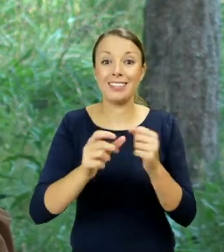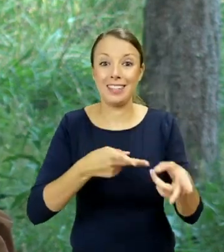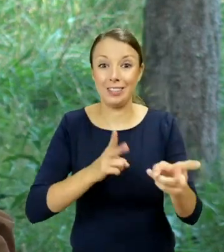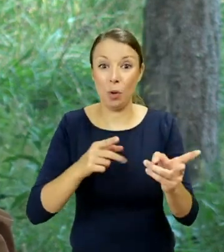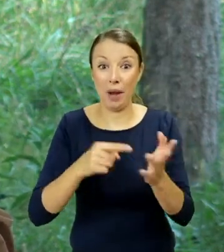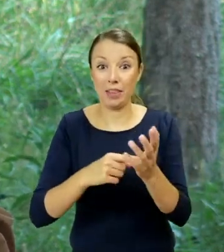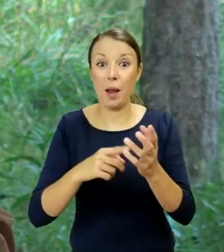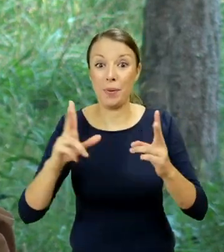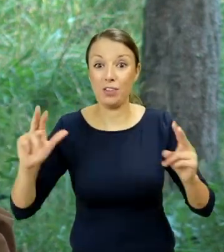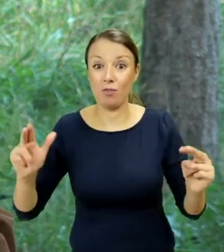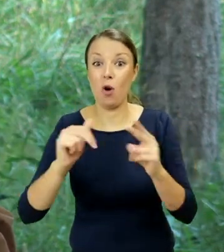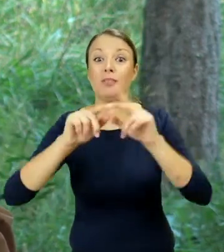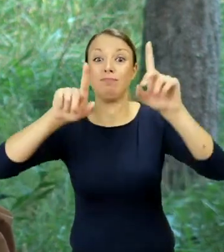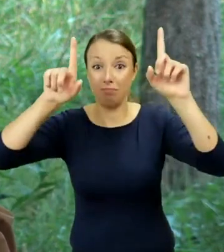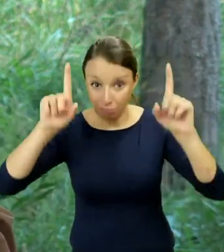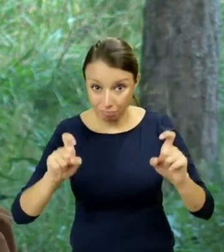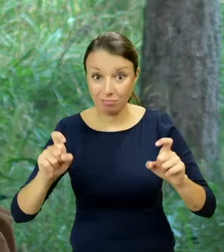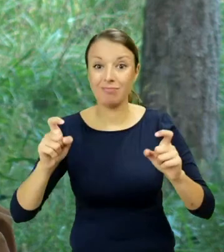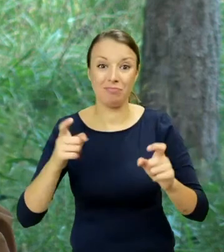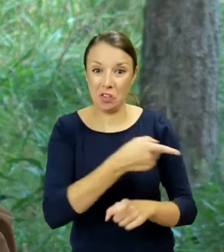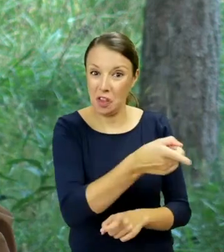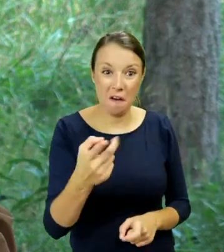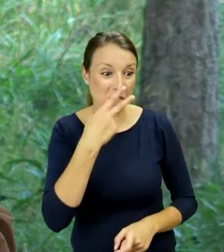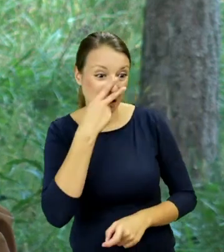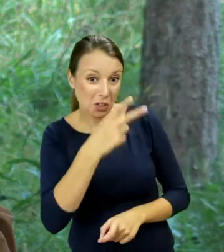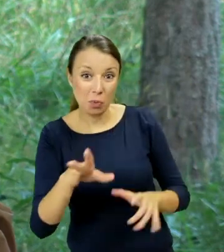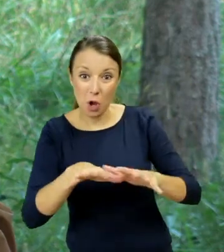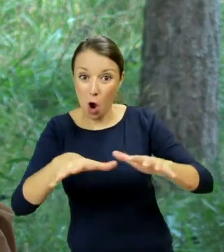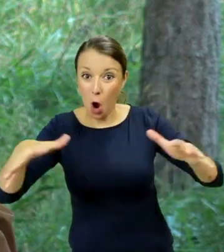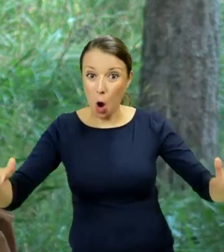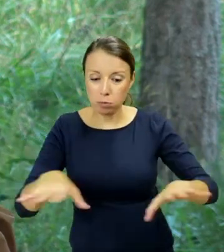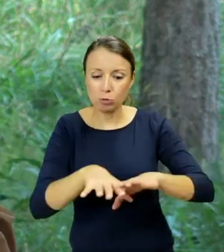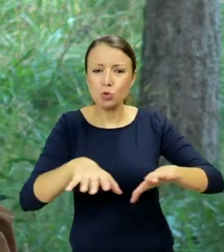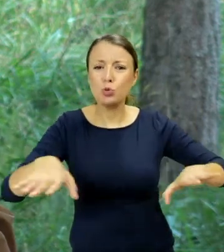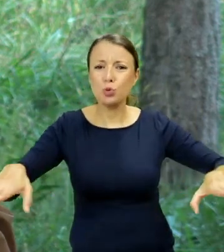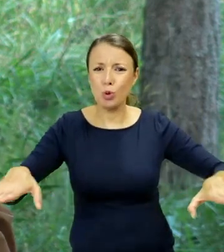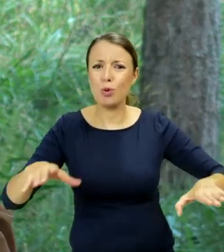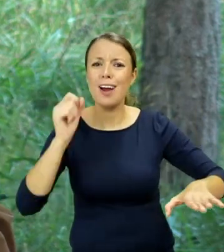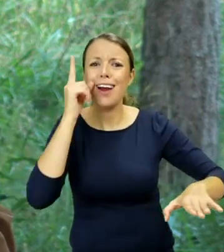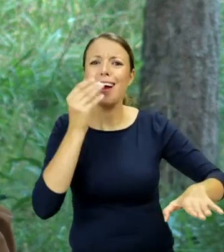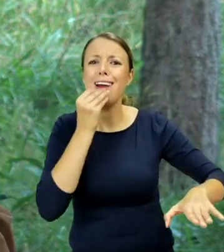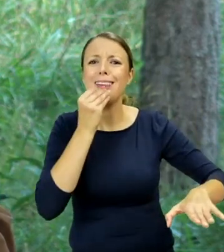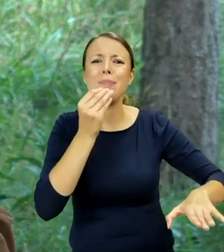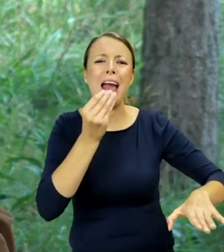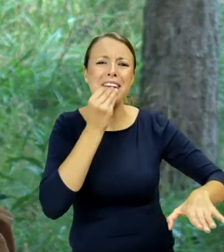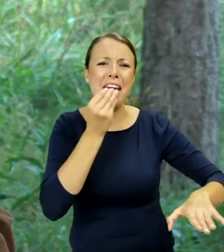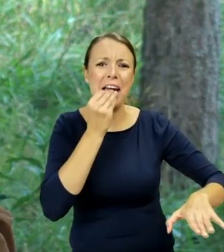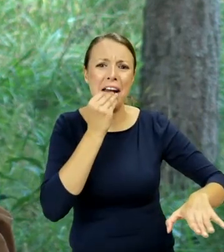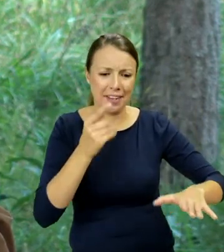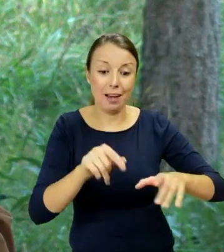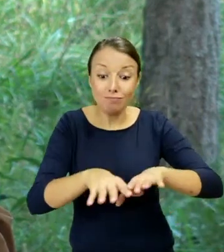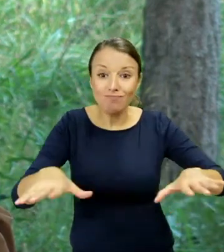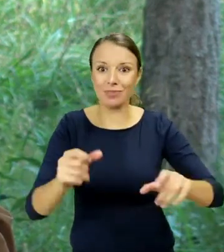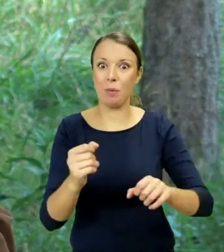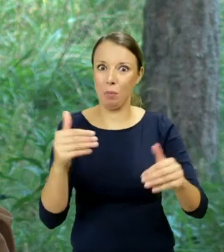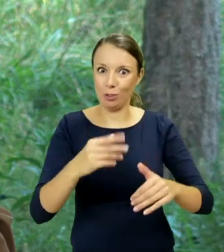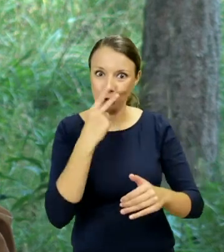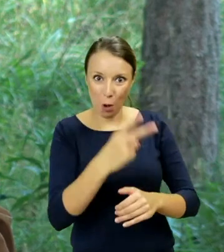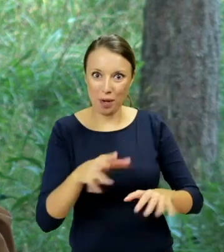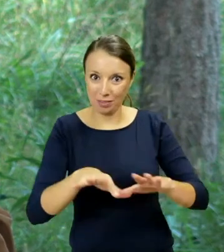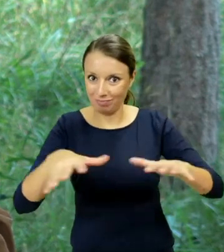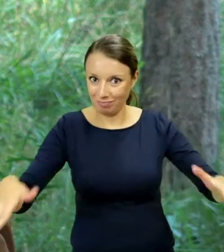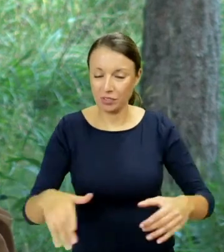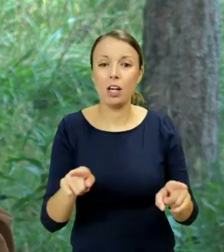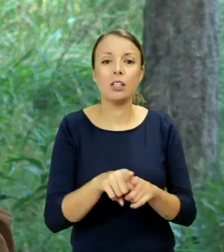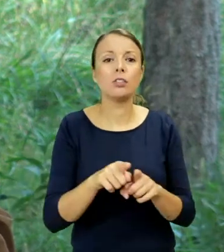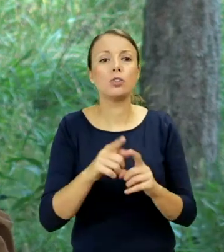zobaczyć na stole w jadalni, ale też otrzymywała na przykład płyty gramofonowe, między